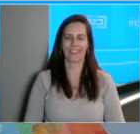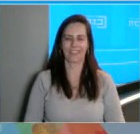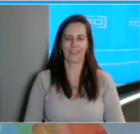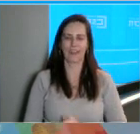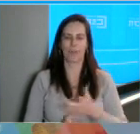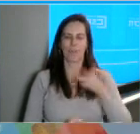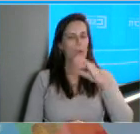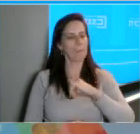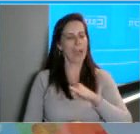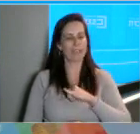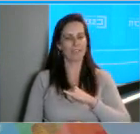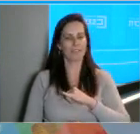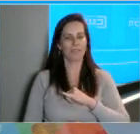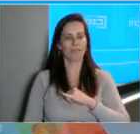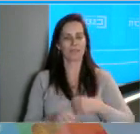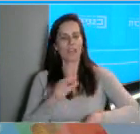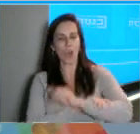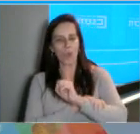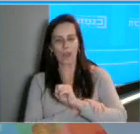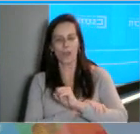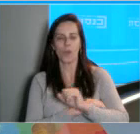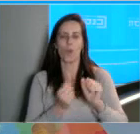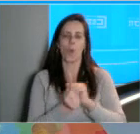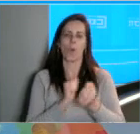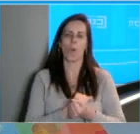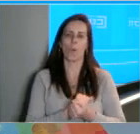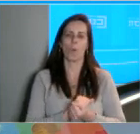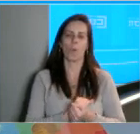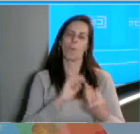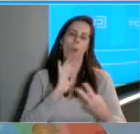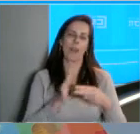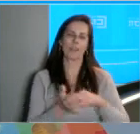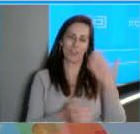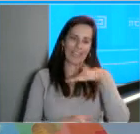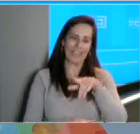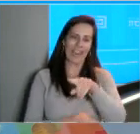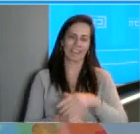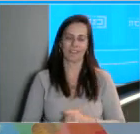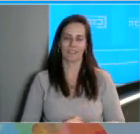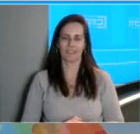מה יותר היה מעניין אותך? כדורגל או פוליטיקה?